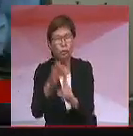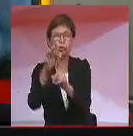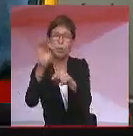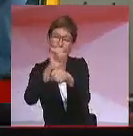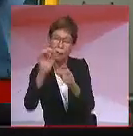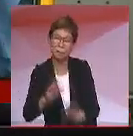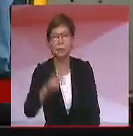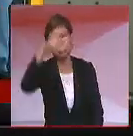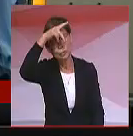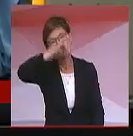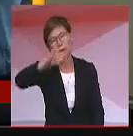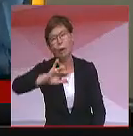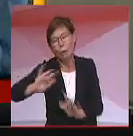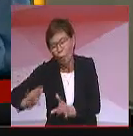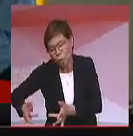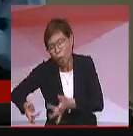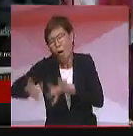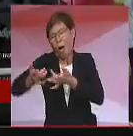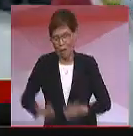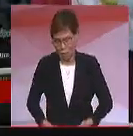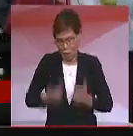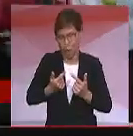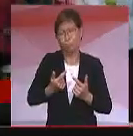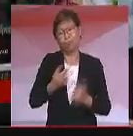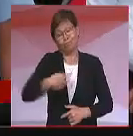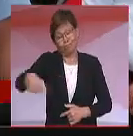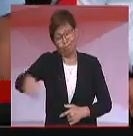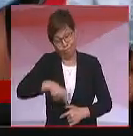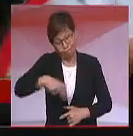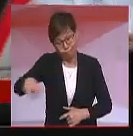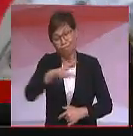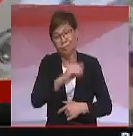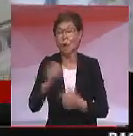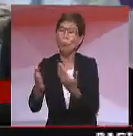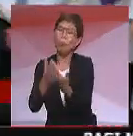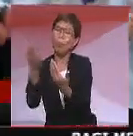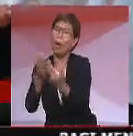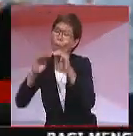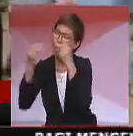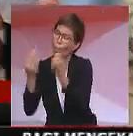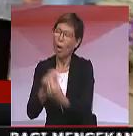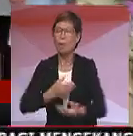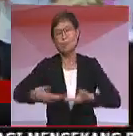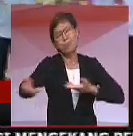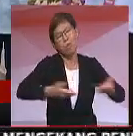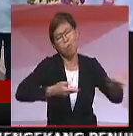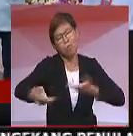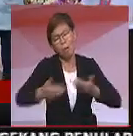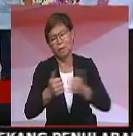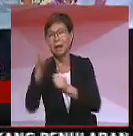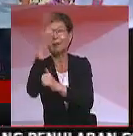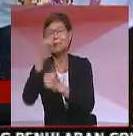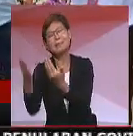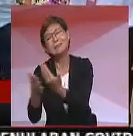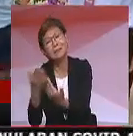Putrajaya mengurangkan beban Sari hidup dalam aspek pengangkutan serta memudahkan masyarakat berurusan dengan